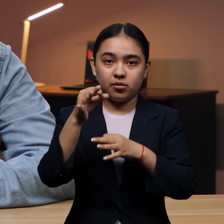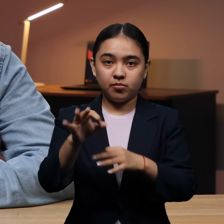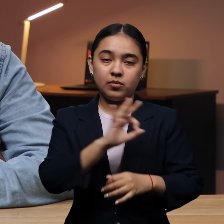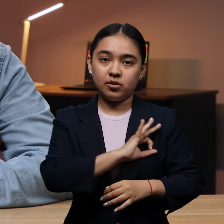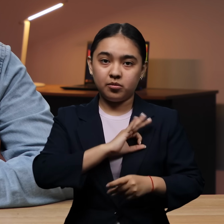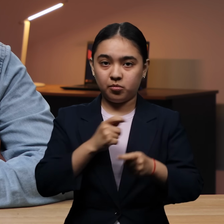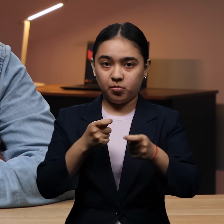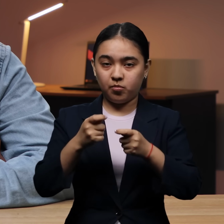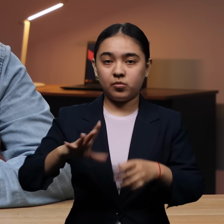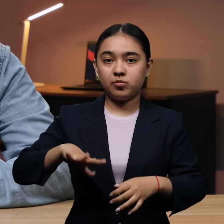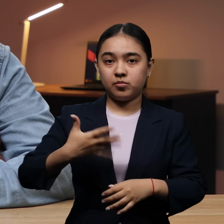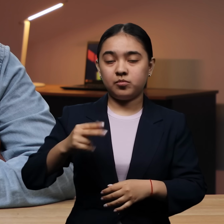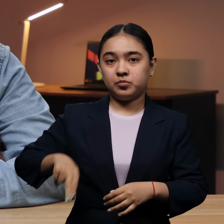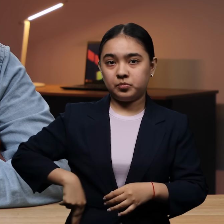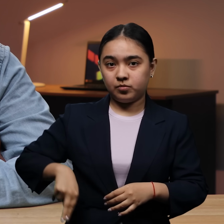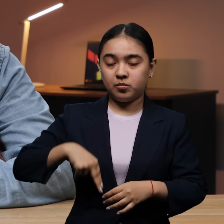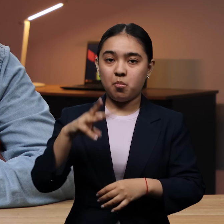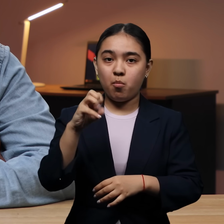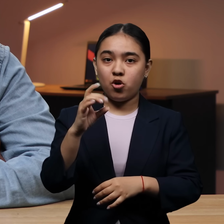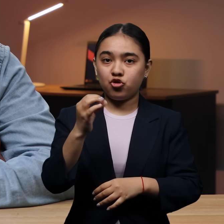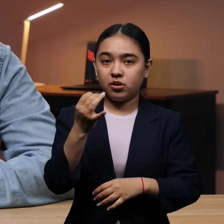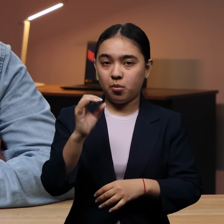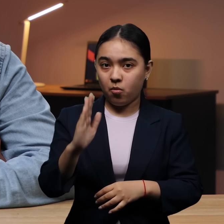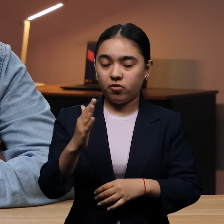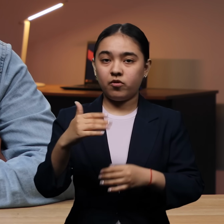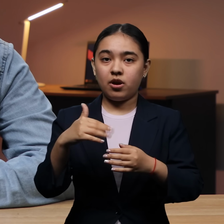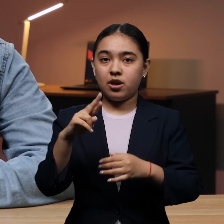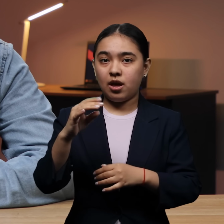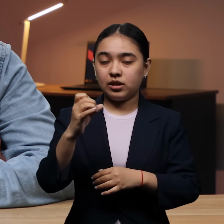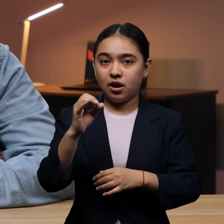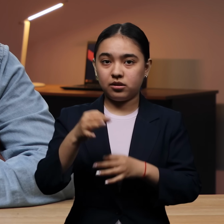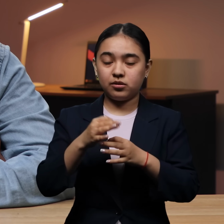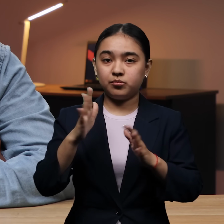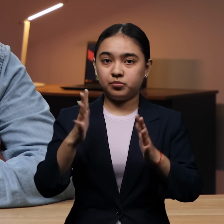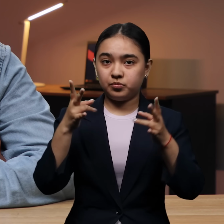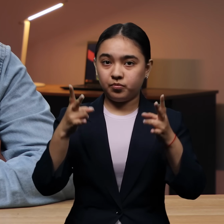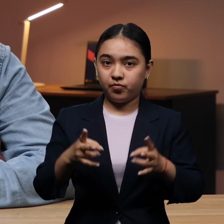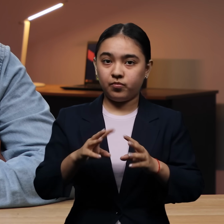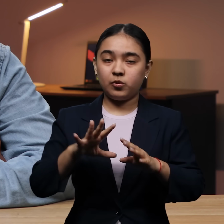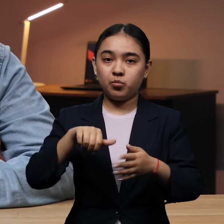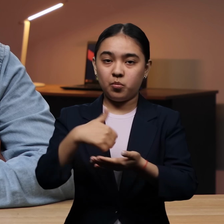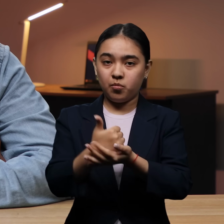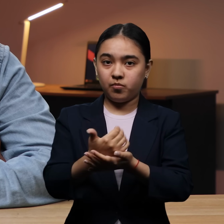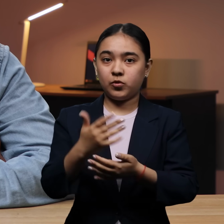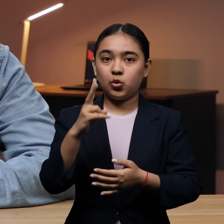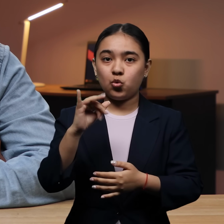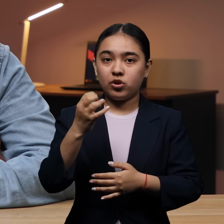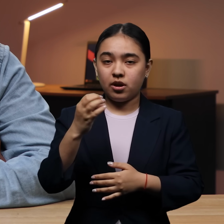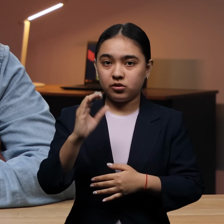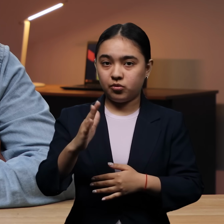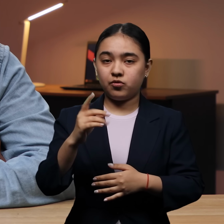viloyati adliya boshqarmasining sobiq boshlig'i Oybek Masharipov va Yangiariq tumani favqulodda vaziyatlar bo'limi boshlig'i Anvar